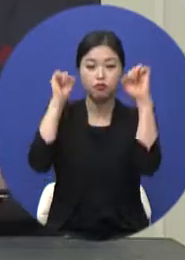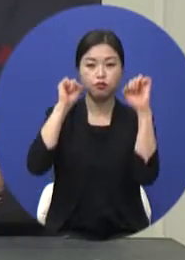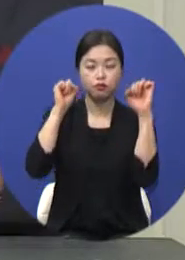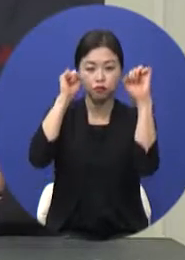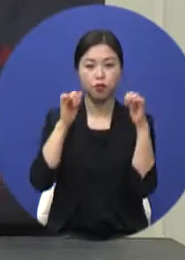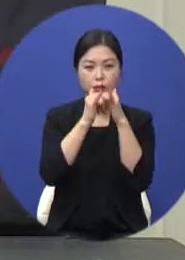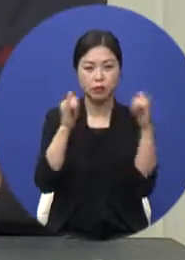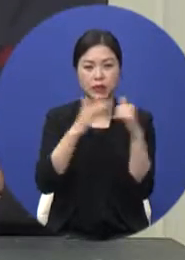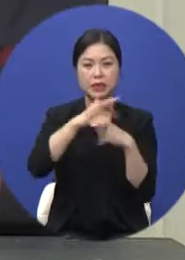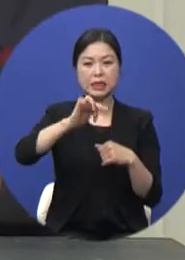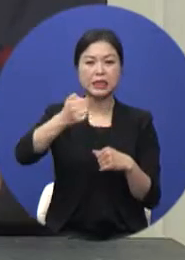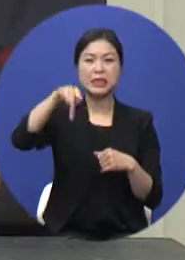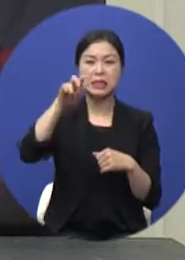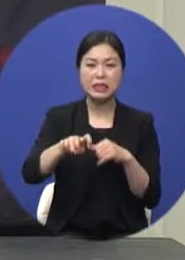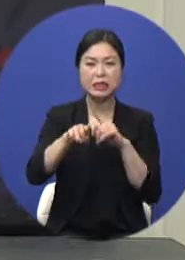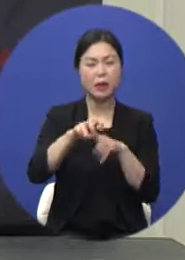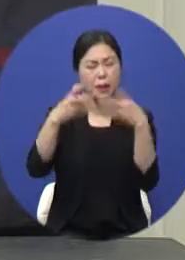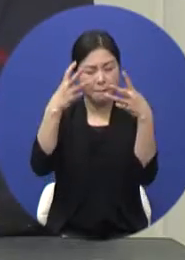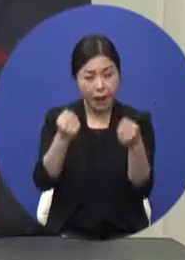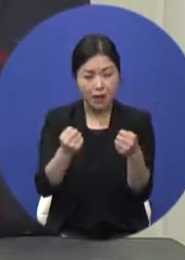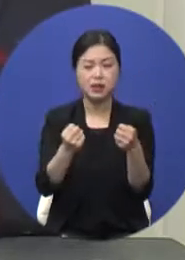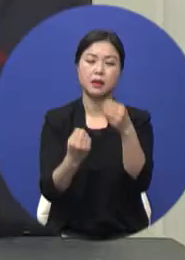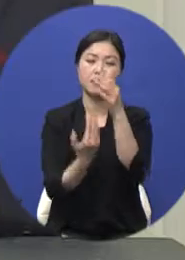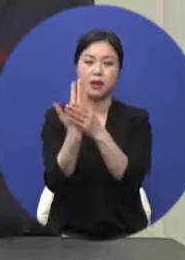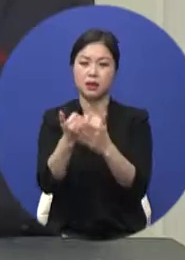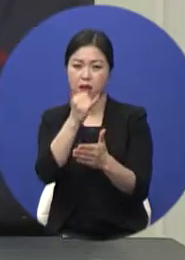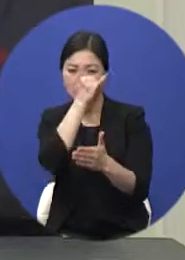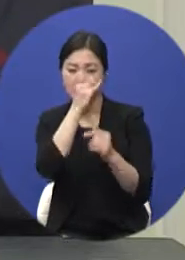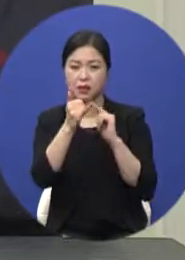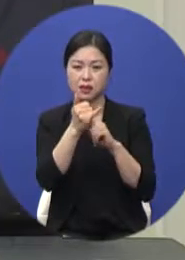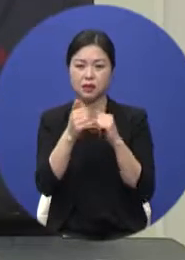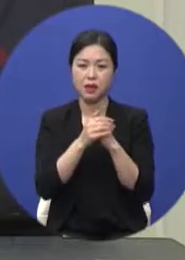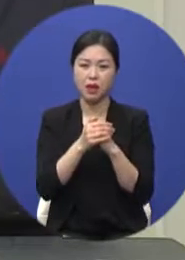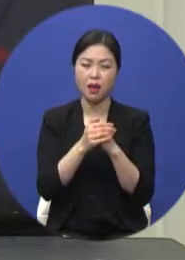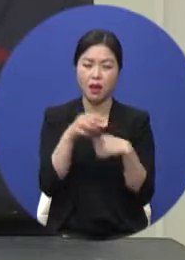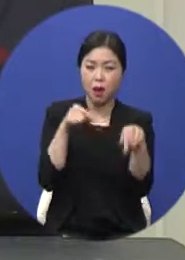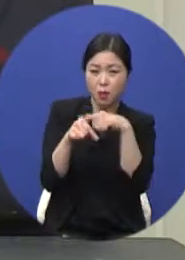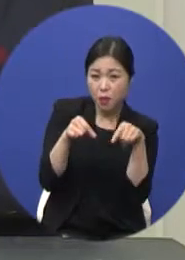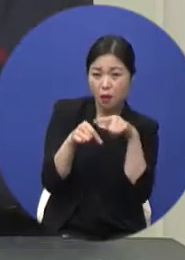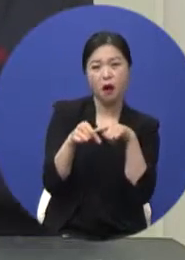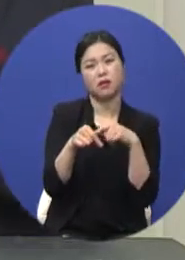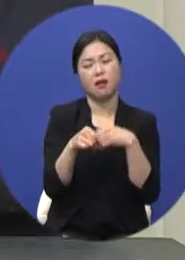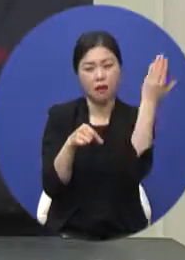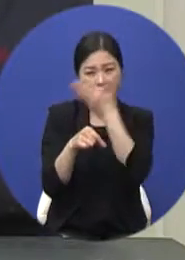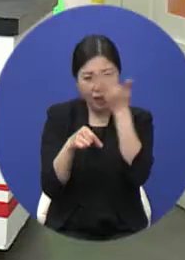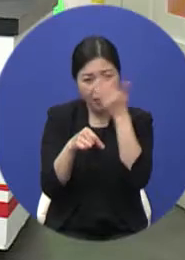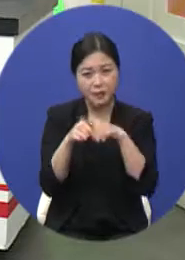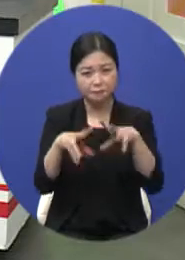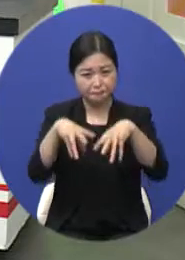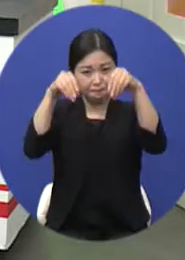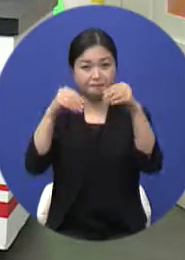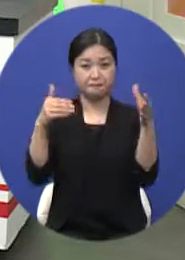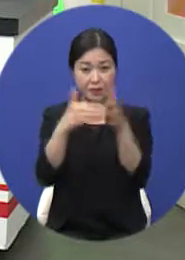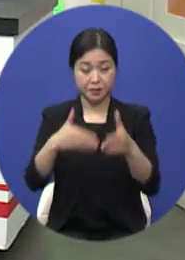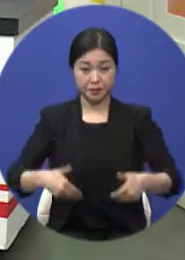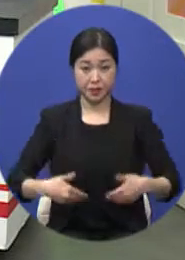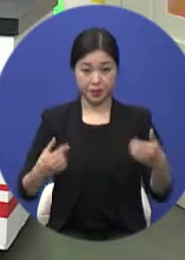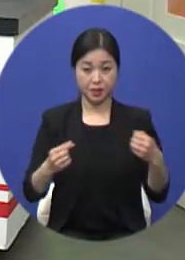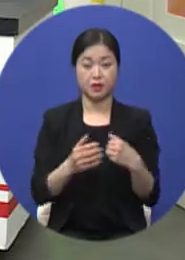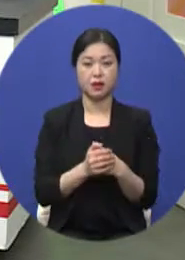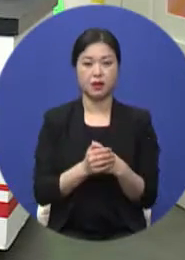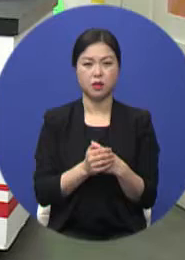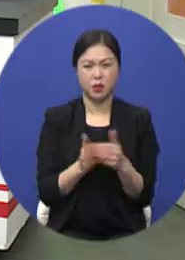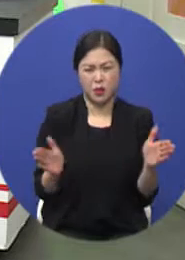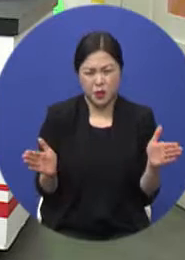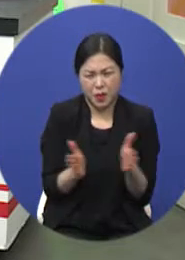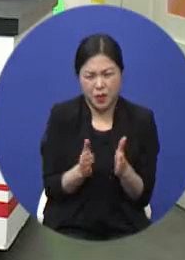수영 끝나고 난 다음에 밑에를 갖다가 축축한 상태로 그냥 나오기 때문에 그래요. 그러면은 남자하고 여자하고 다릅니다. 예, 네. 남자는 꽉끼는 속옷 이런